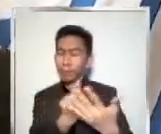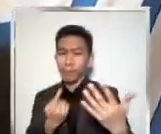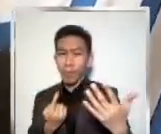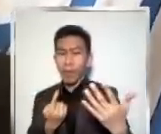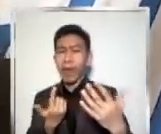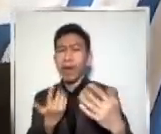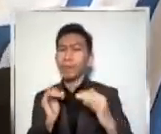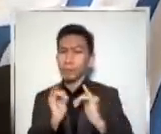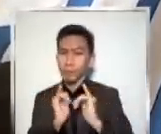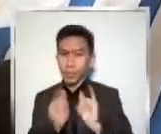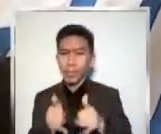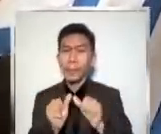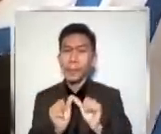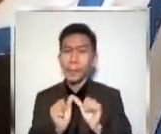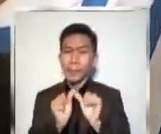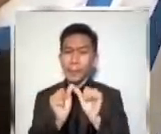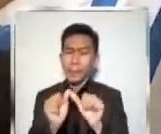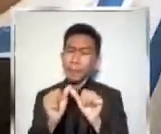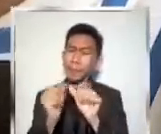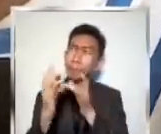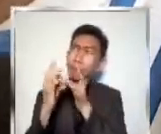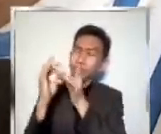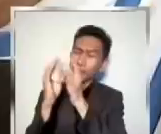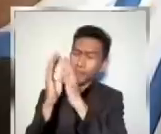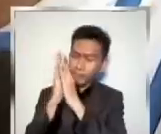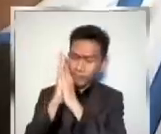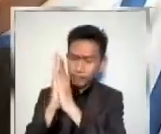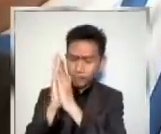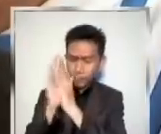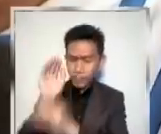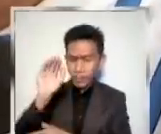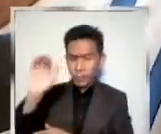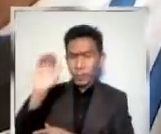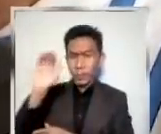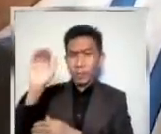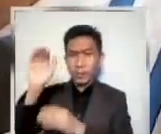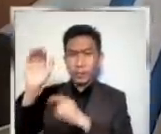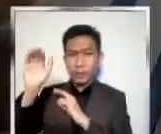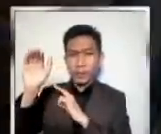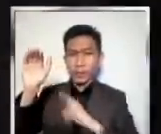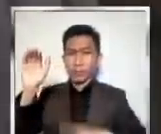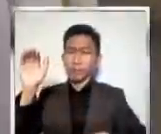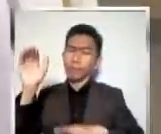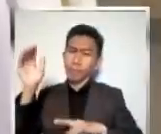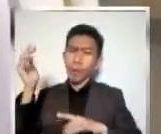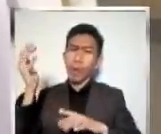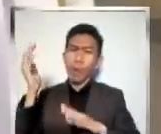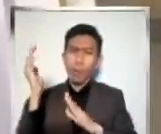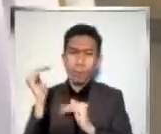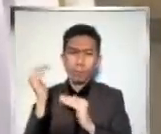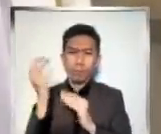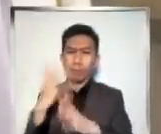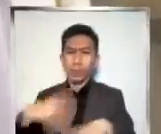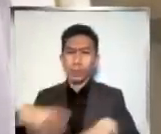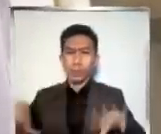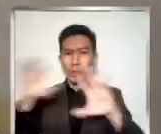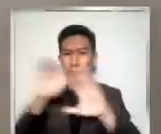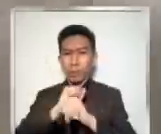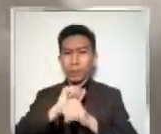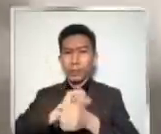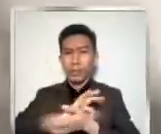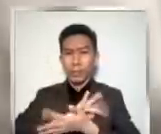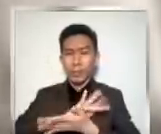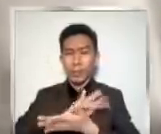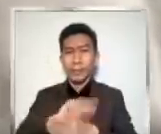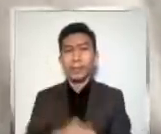patuloy akong dumadalangin sa Kanya na sana matapos ang pandemic. Maging sa Manila Cathedral, nagdaos